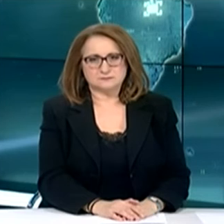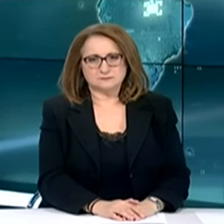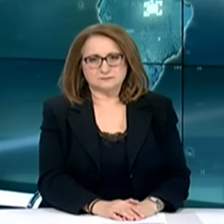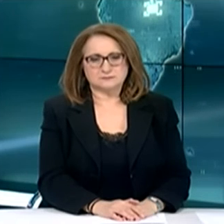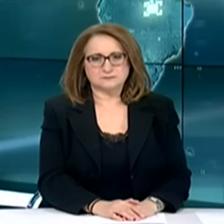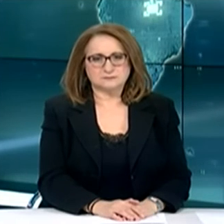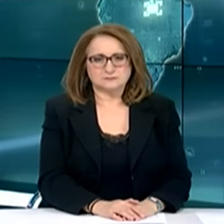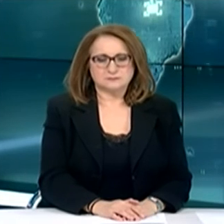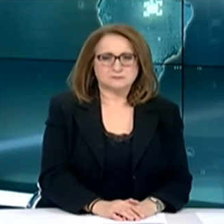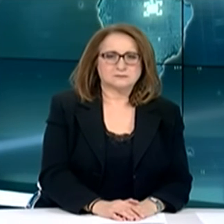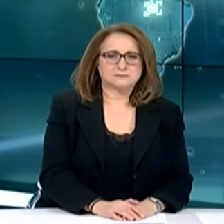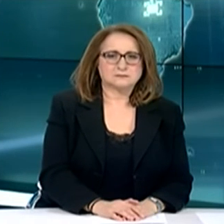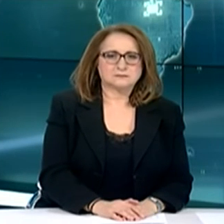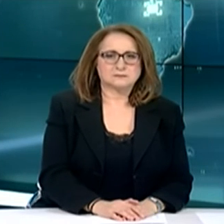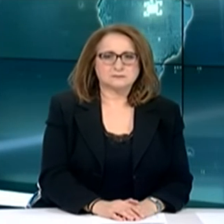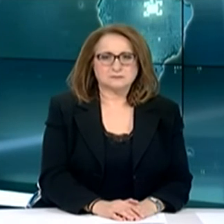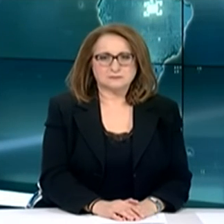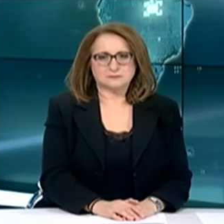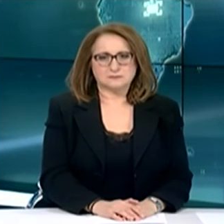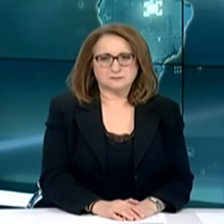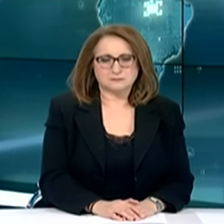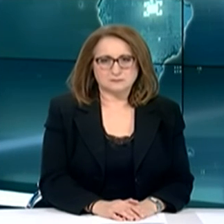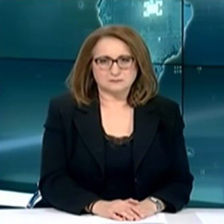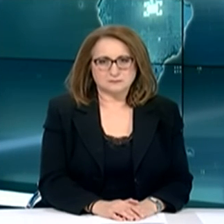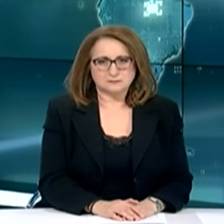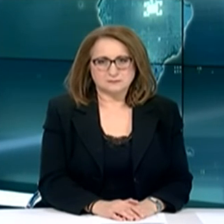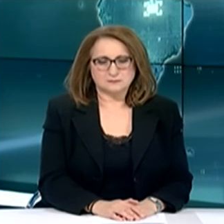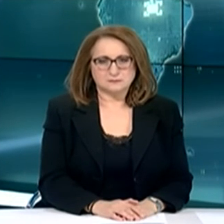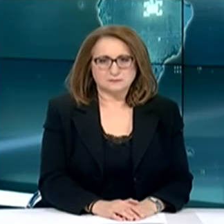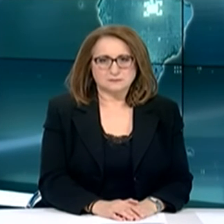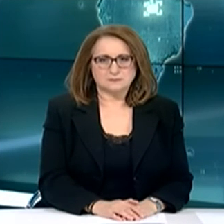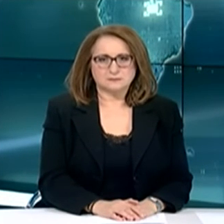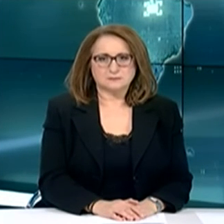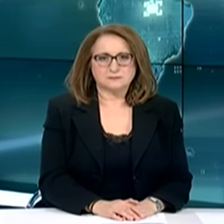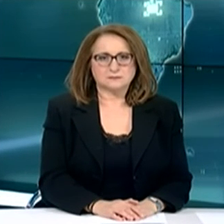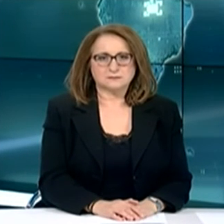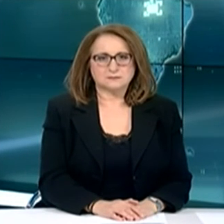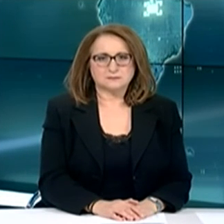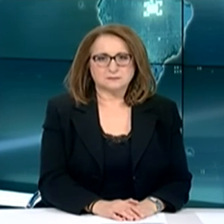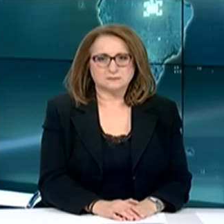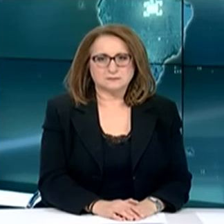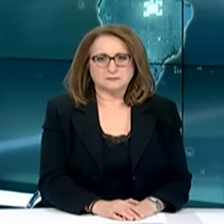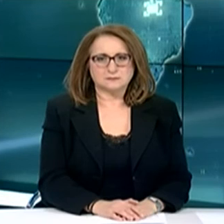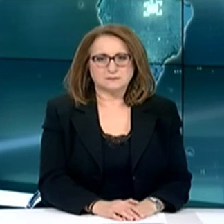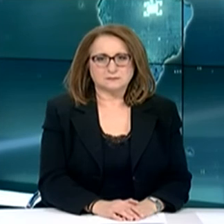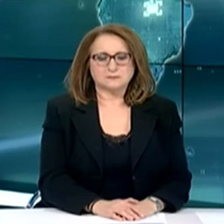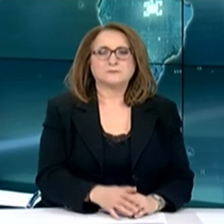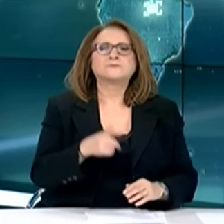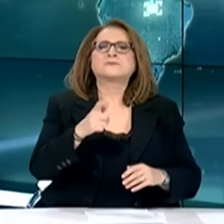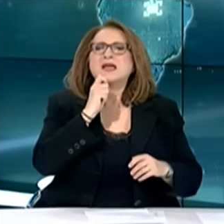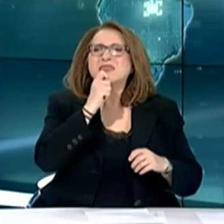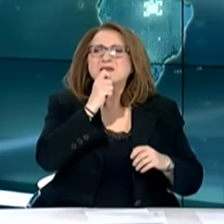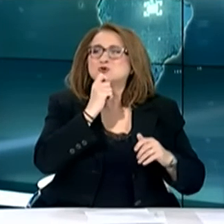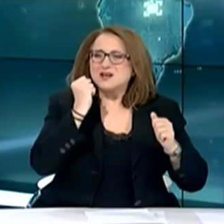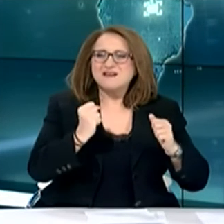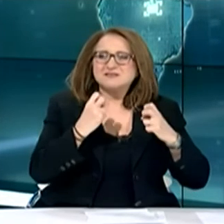Ήθελα να ρωτήσω το γεγονός ότι υπάρχουν ευχάριστα στην Κίνα και έχετε εκεί επιδημία τύπητες γενικότερα για εμάς και